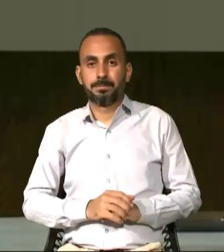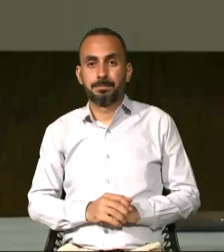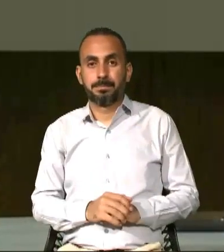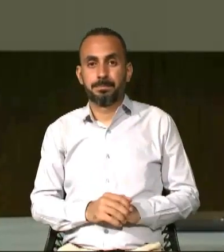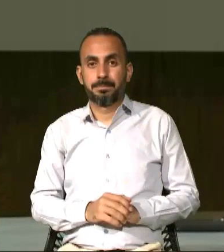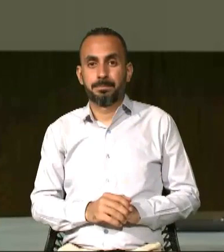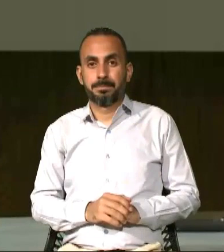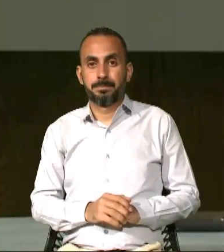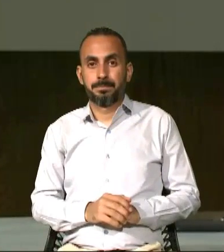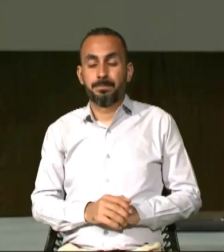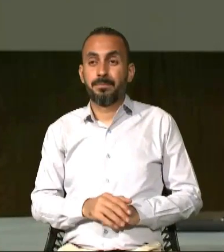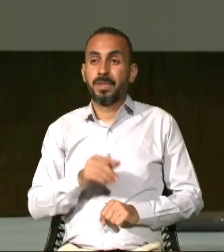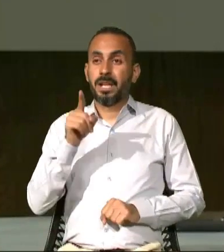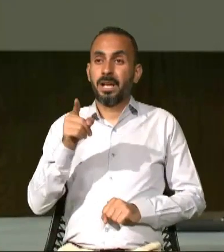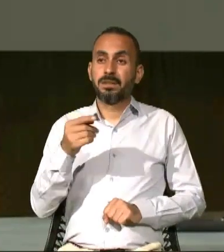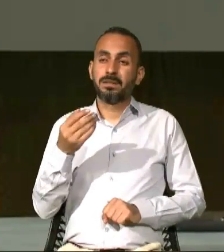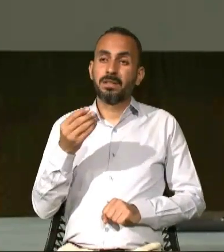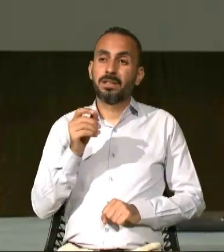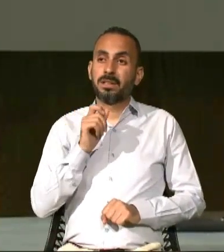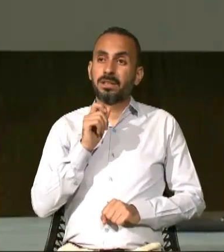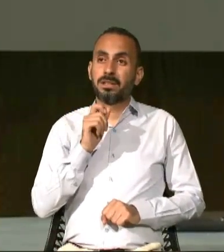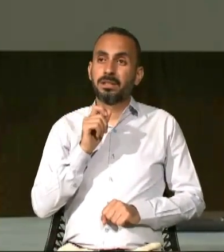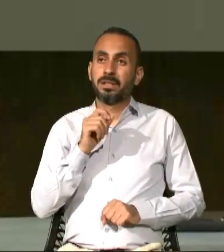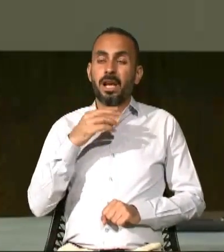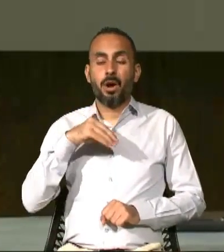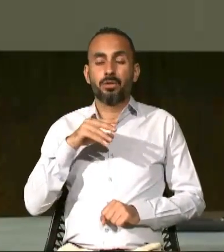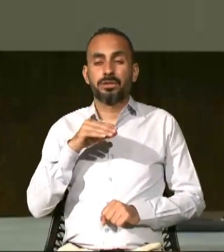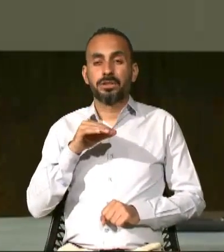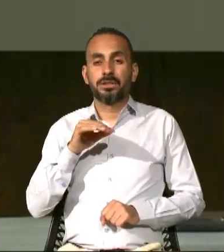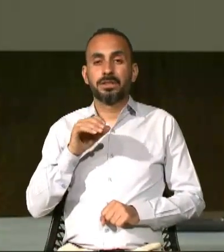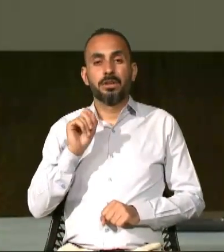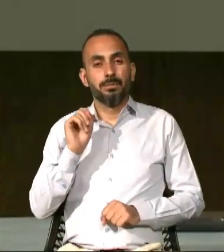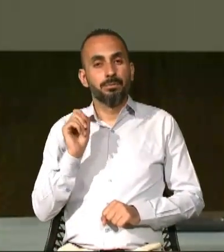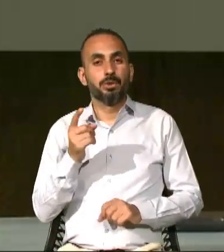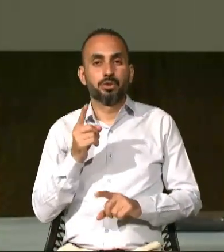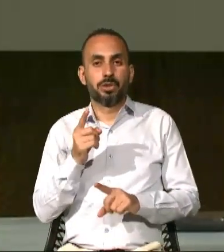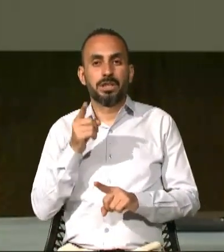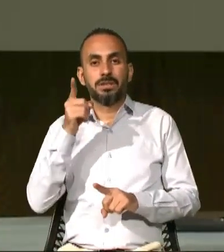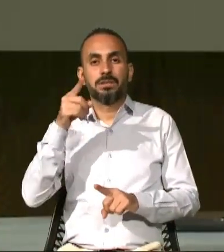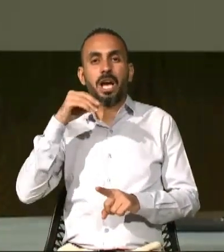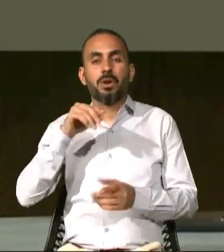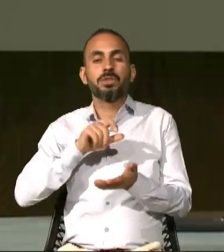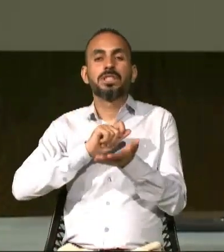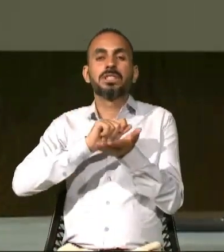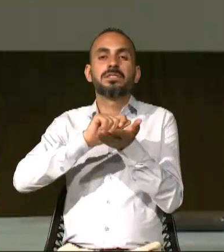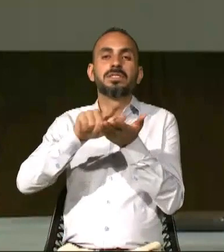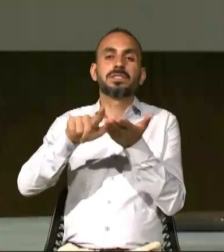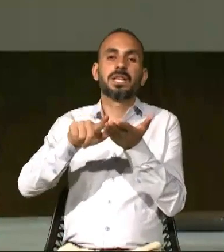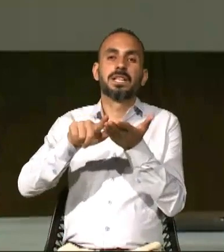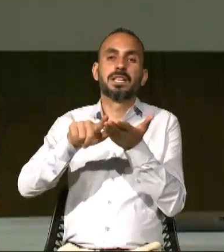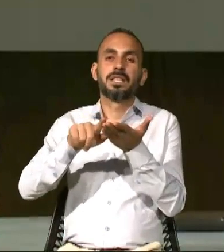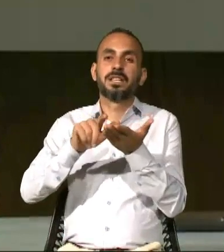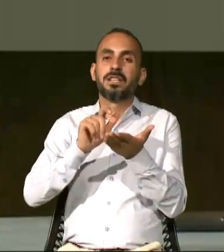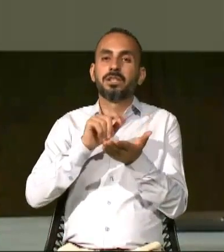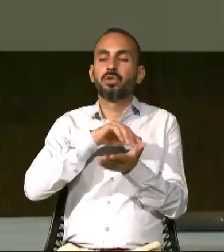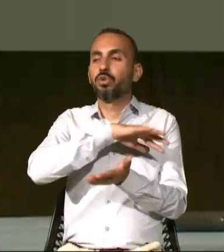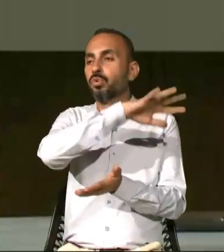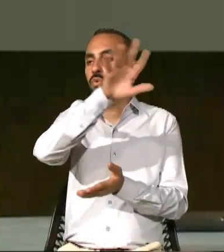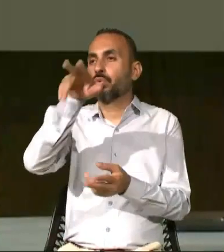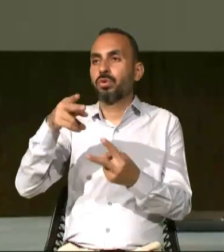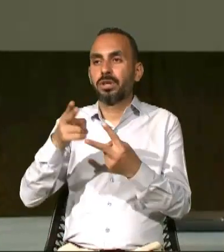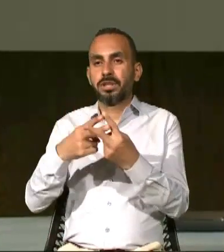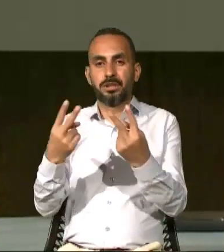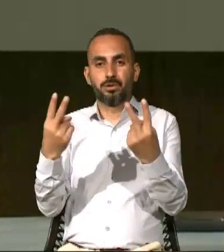بسرعه تديني الخلاصه اللي اسيس جرجس عايز يوصلها لنا النهارده. جميل. للساده المشاهدين كلهم، لو هتبص